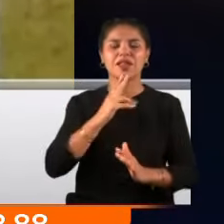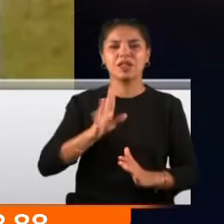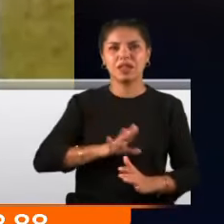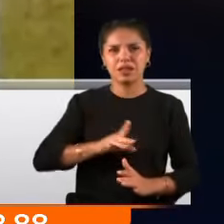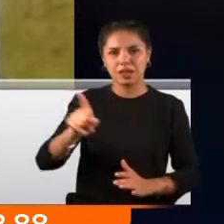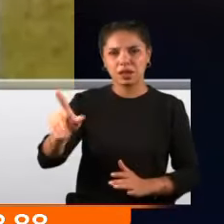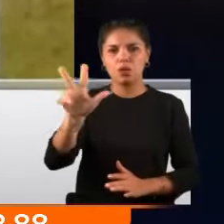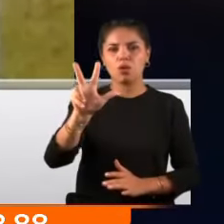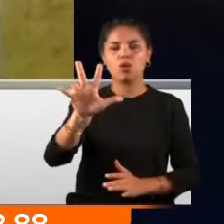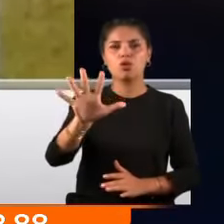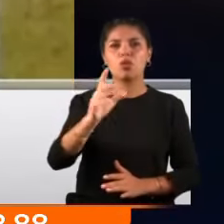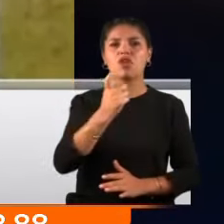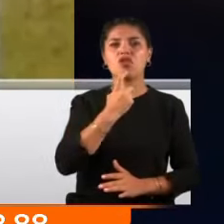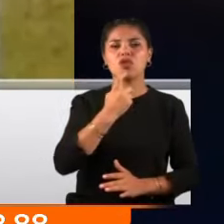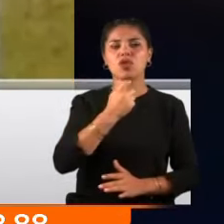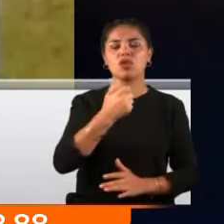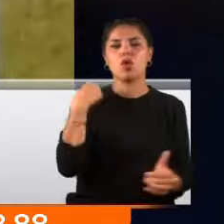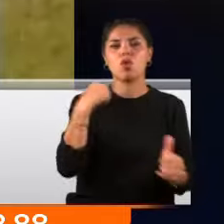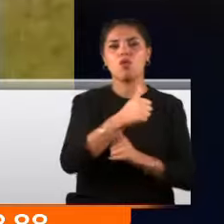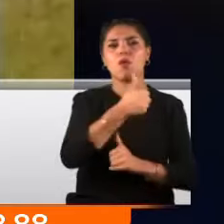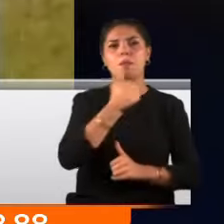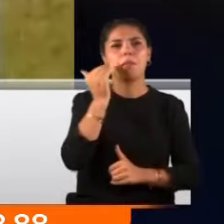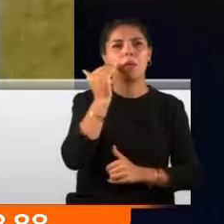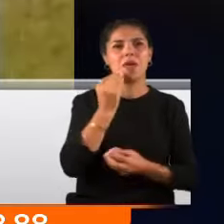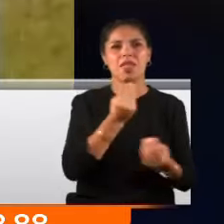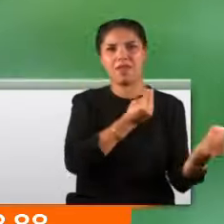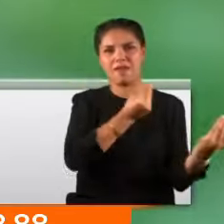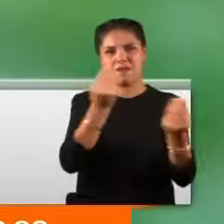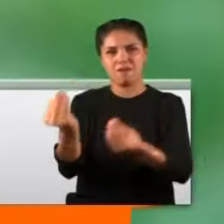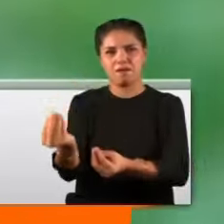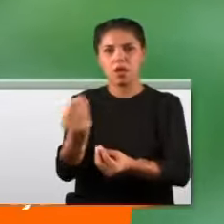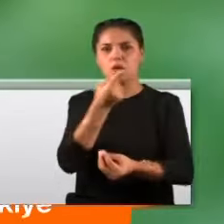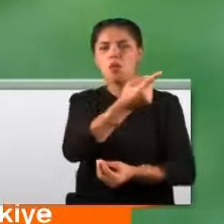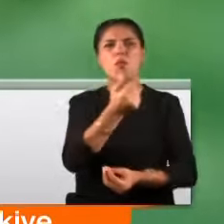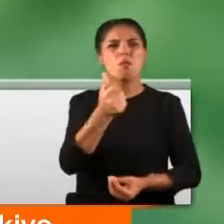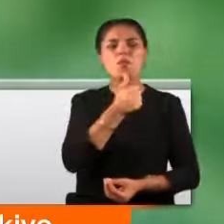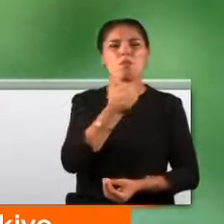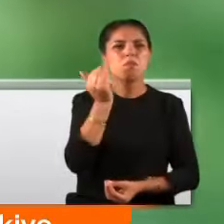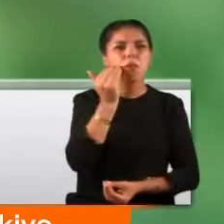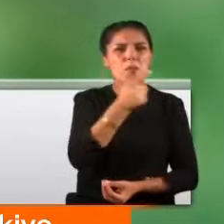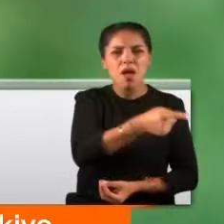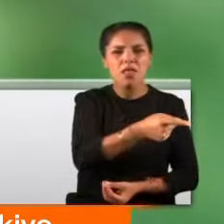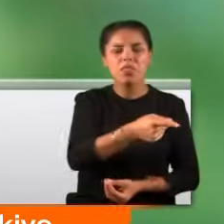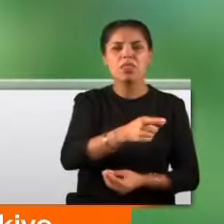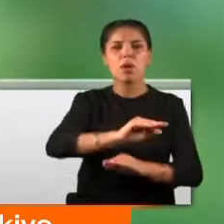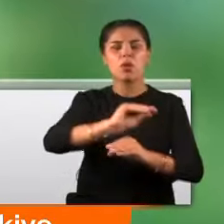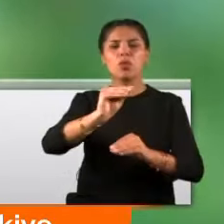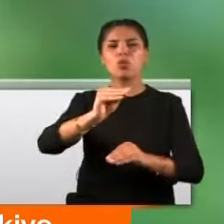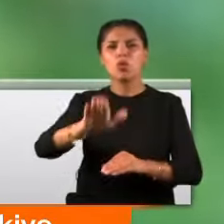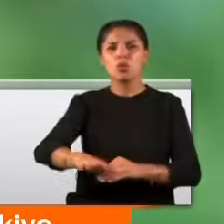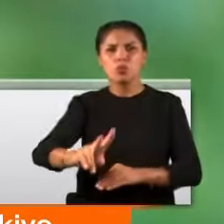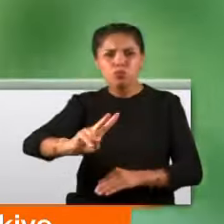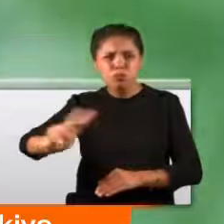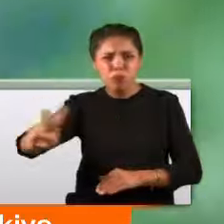35 yaşındaki üvey babaanneye emanet etmişti. Ama gözü dönmüş o babaanne küçük kızı balkondan aşağı